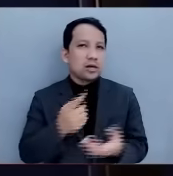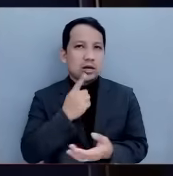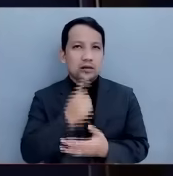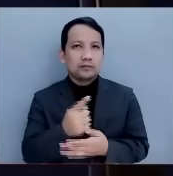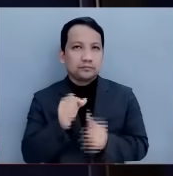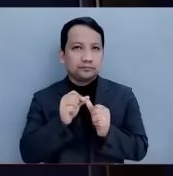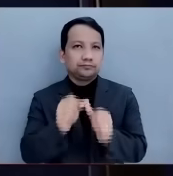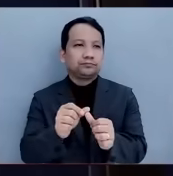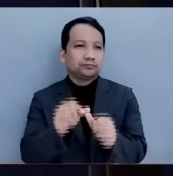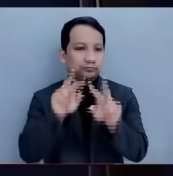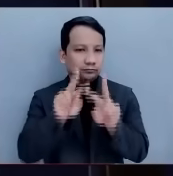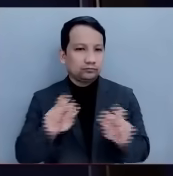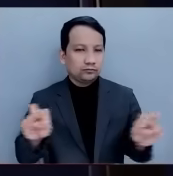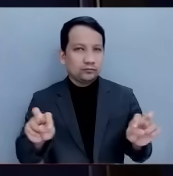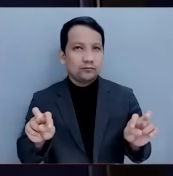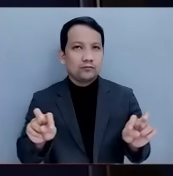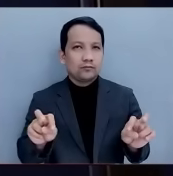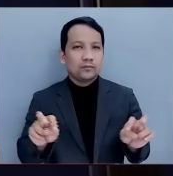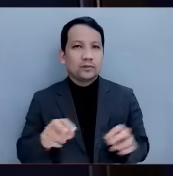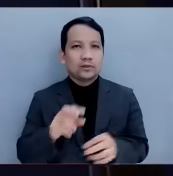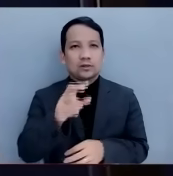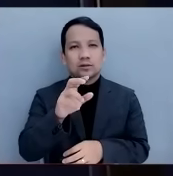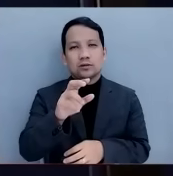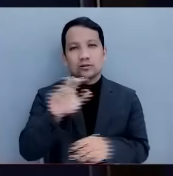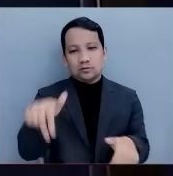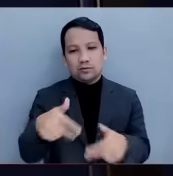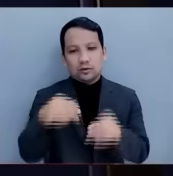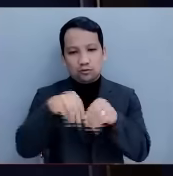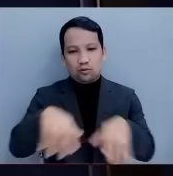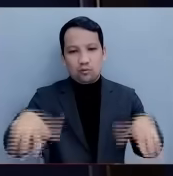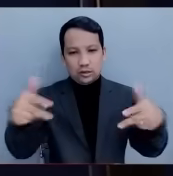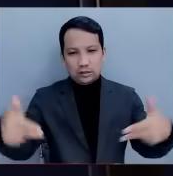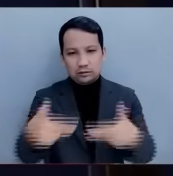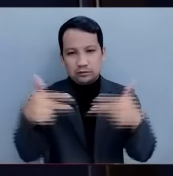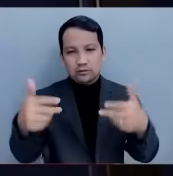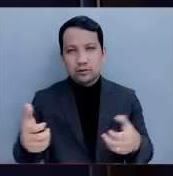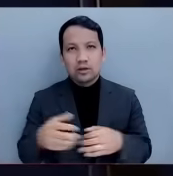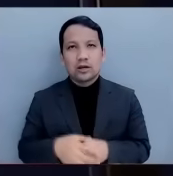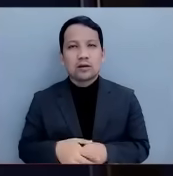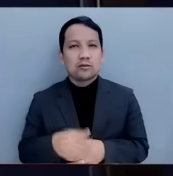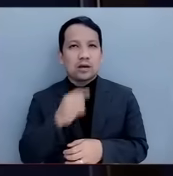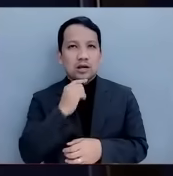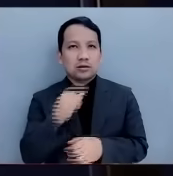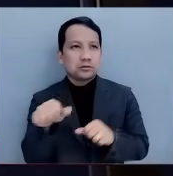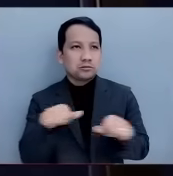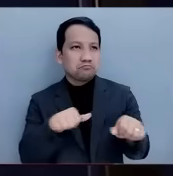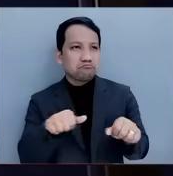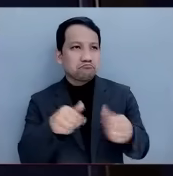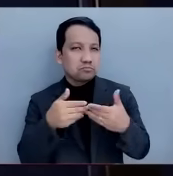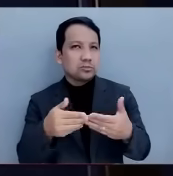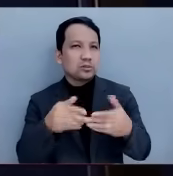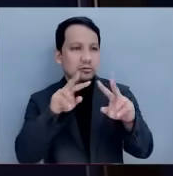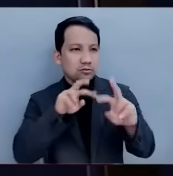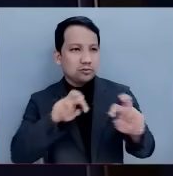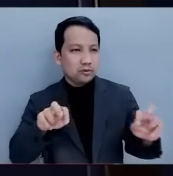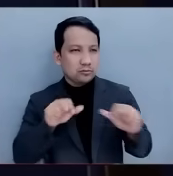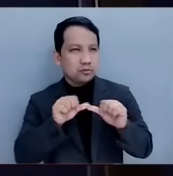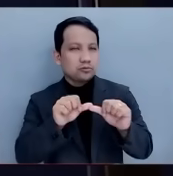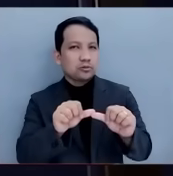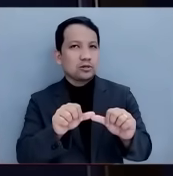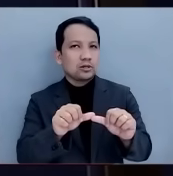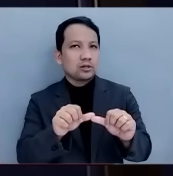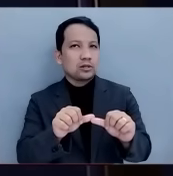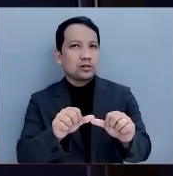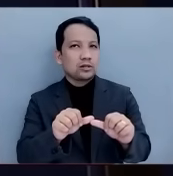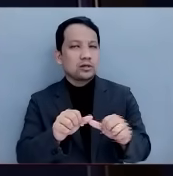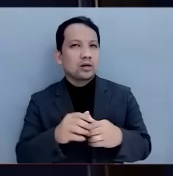continuing investigation by the SITG sabongero. But for this activity, for today's activity, we're just basing